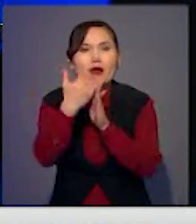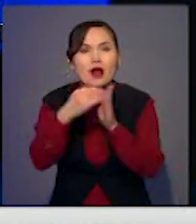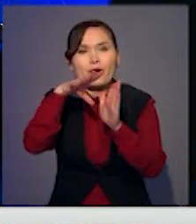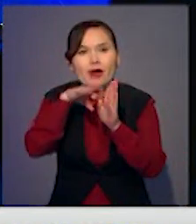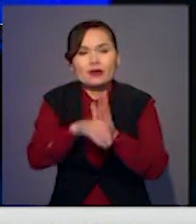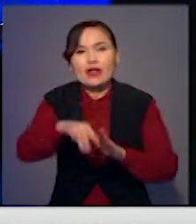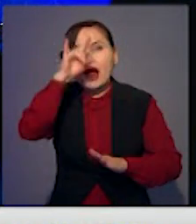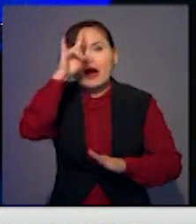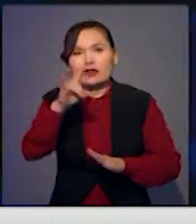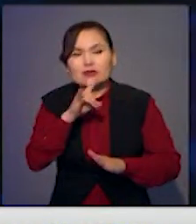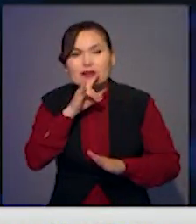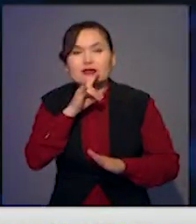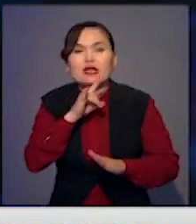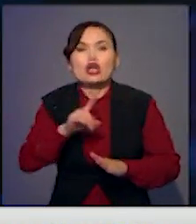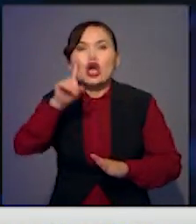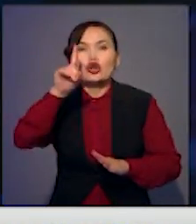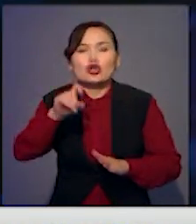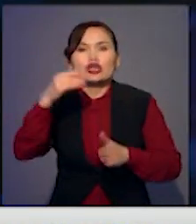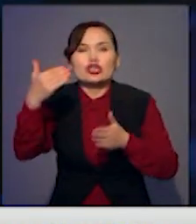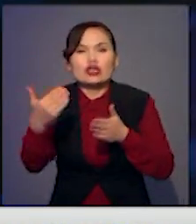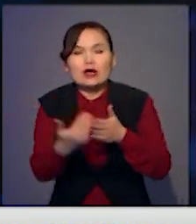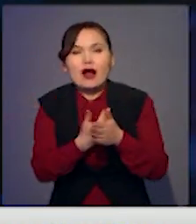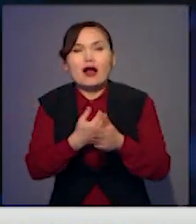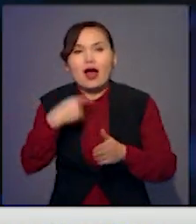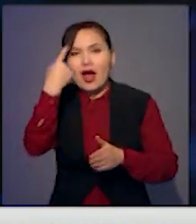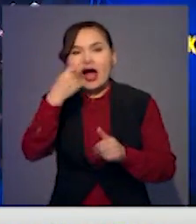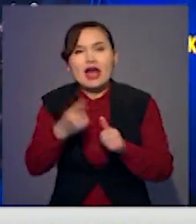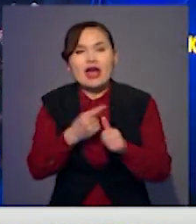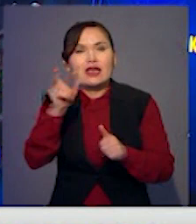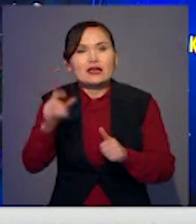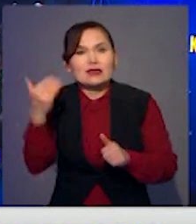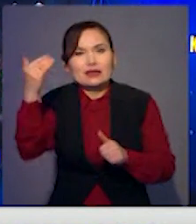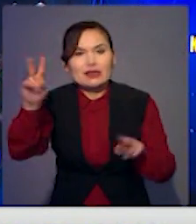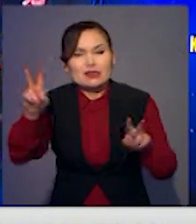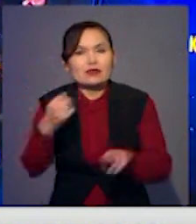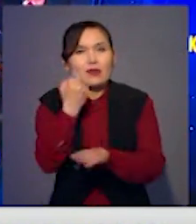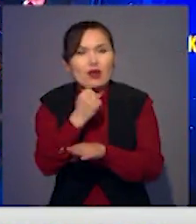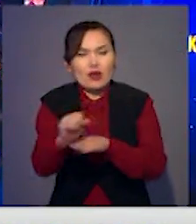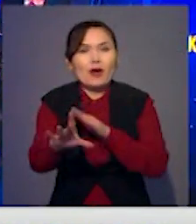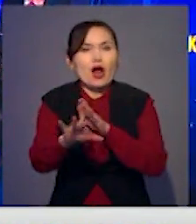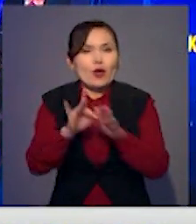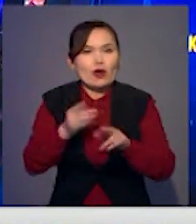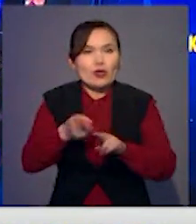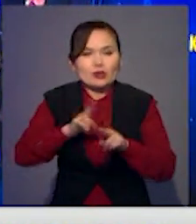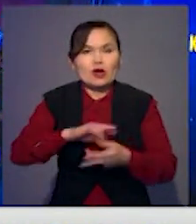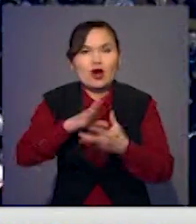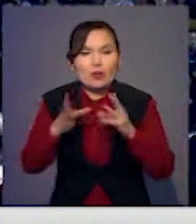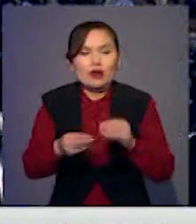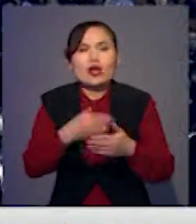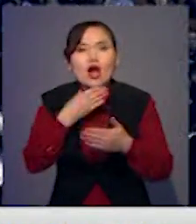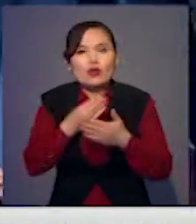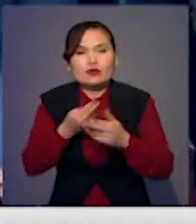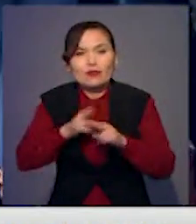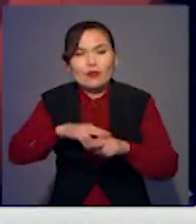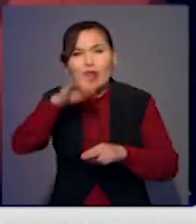отыр. Қазақстанның 100 жаңа есімін анықтау арқылы қазіргі қоғам келбетін қалыптастыруға болады. Кейінгі буын өз саласының